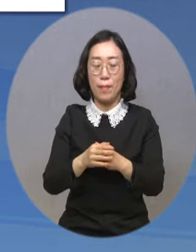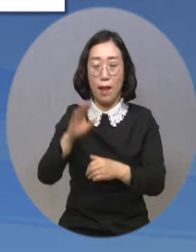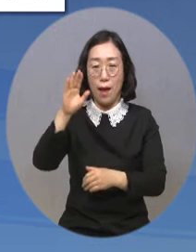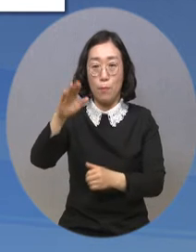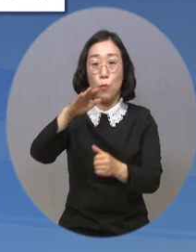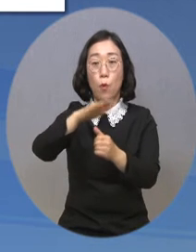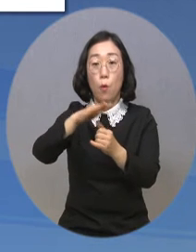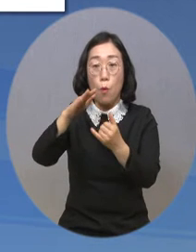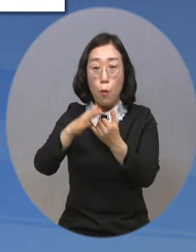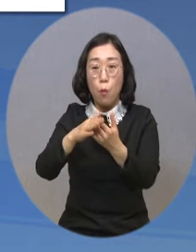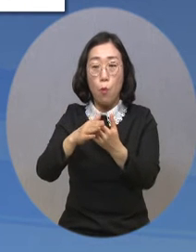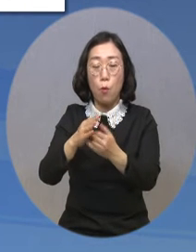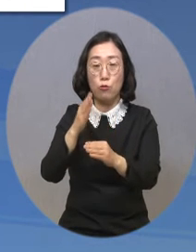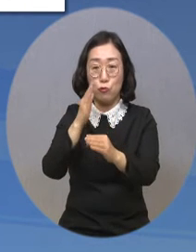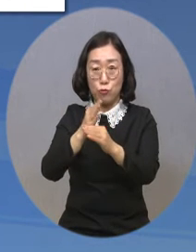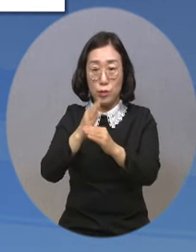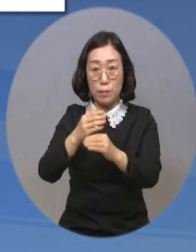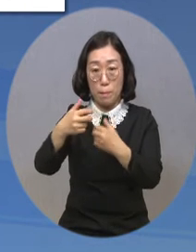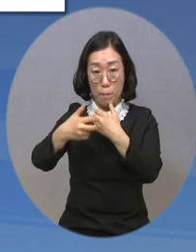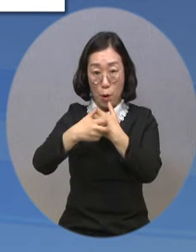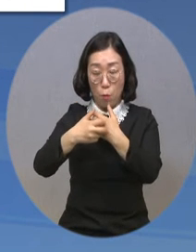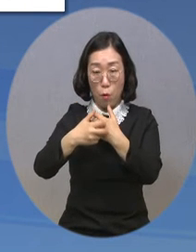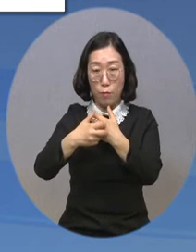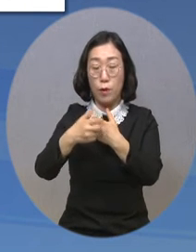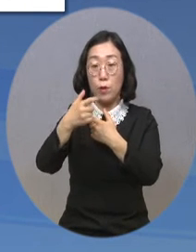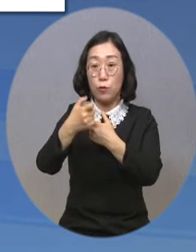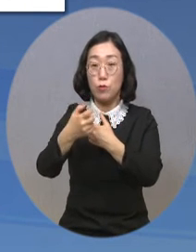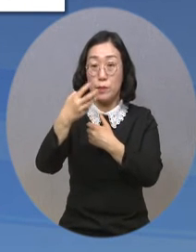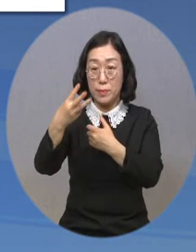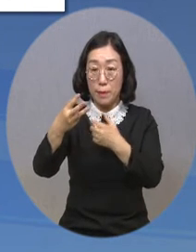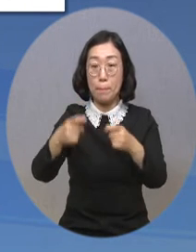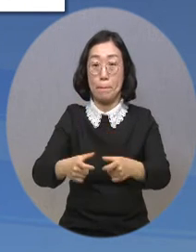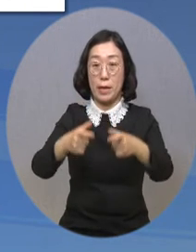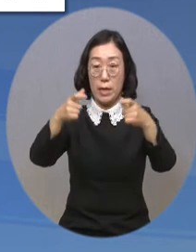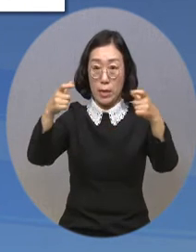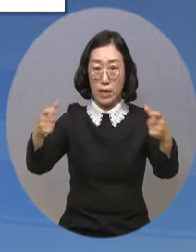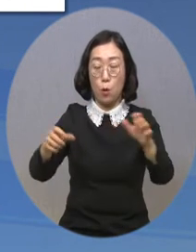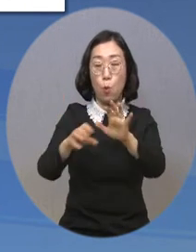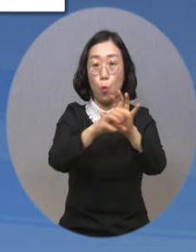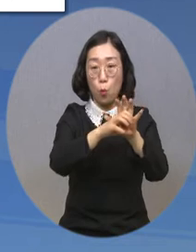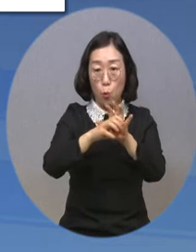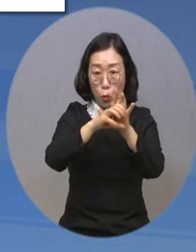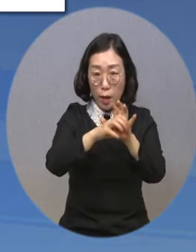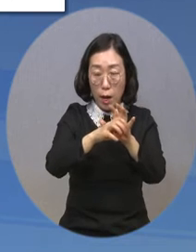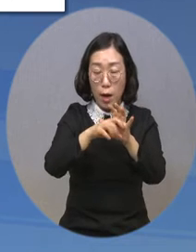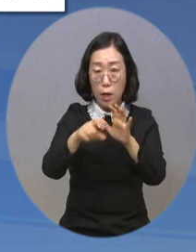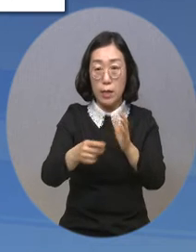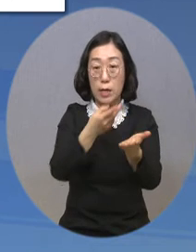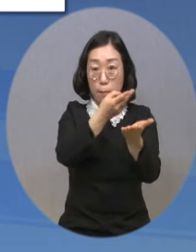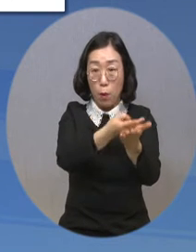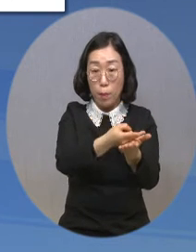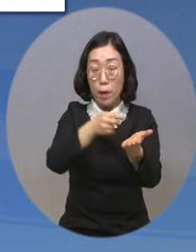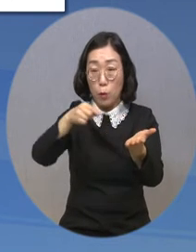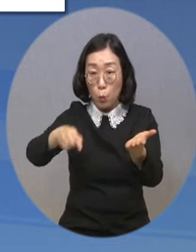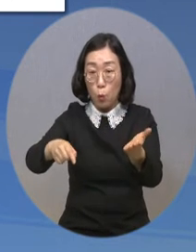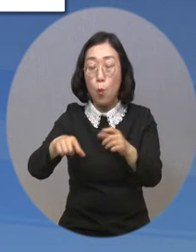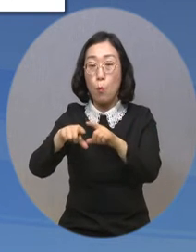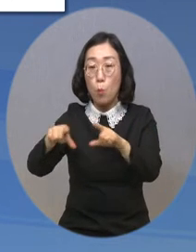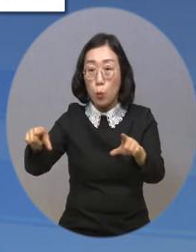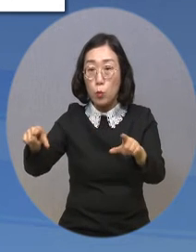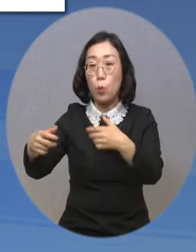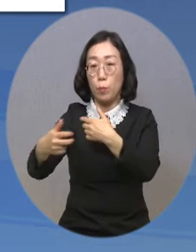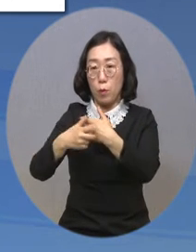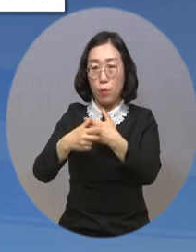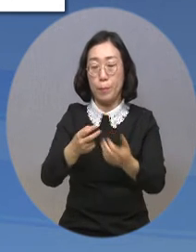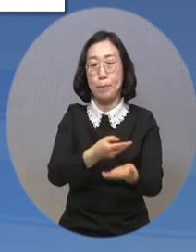앞으로 소아특구와 거점 전담병원이 63곳으로 확대되고 코로나 전담병원을 통해 입원하는 소아청소년도